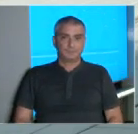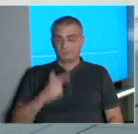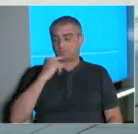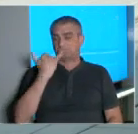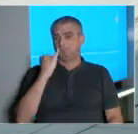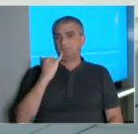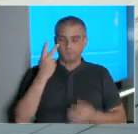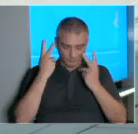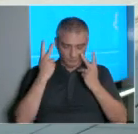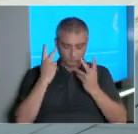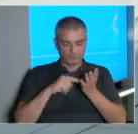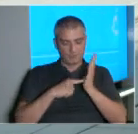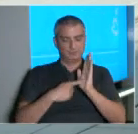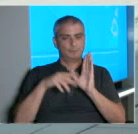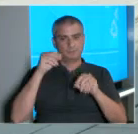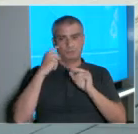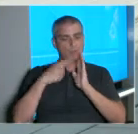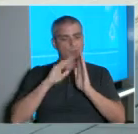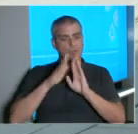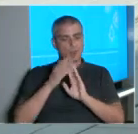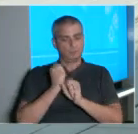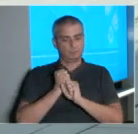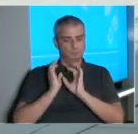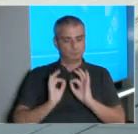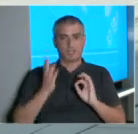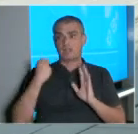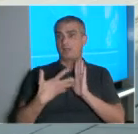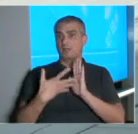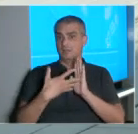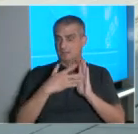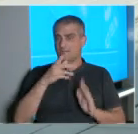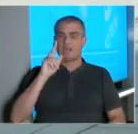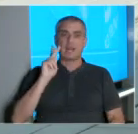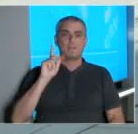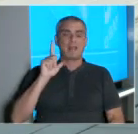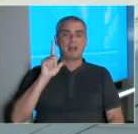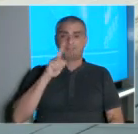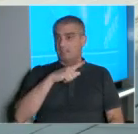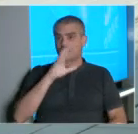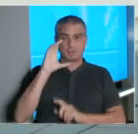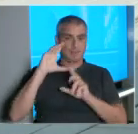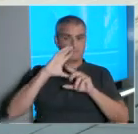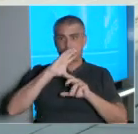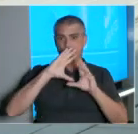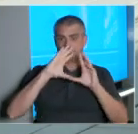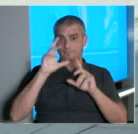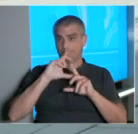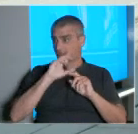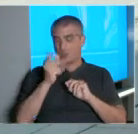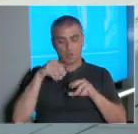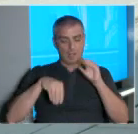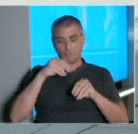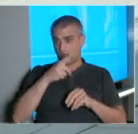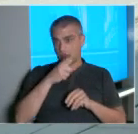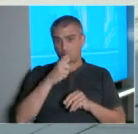וכן, חשוב להציב מצלמות, לראות שהכל נעשה בצורה תקינה. היה תחקיר של קלמן ליבסקינד במעריב על כל הרמאויות בקלפיות